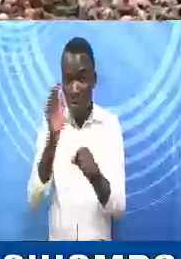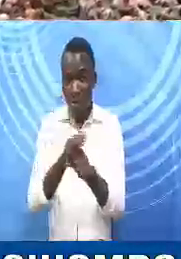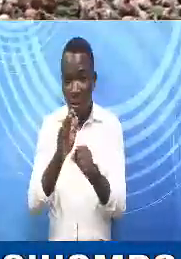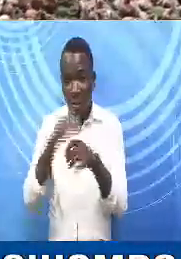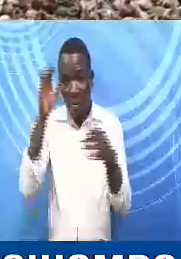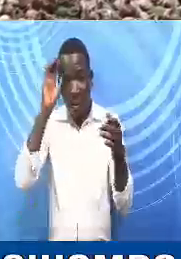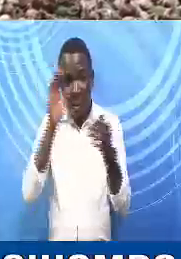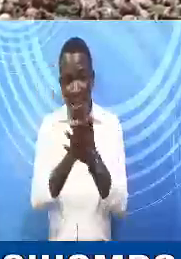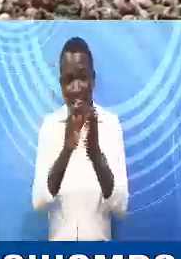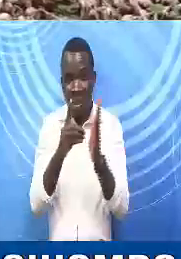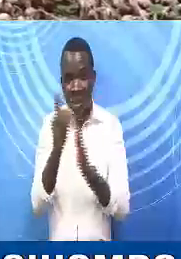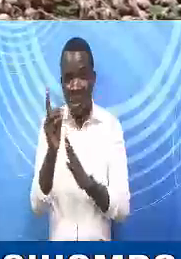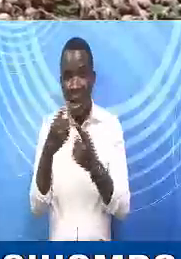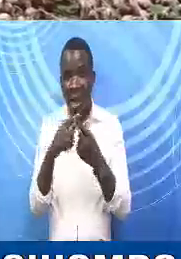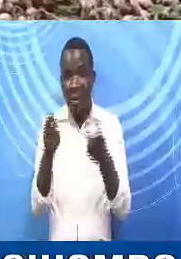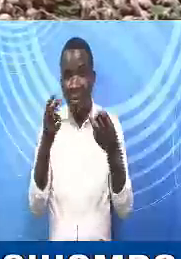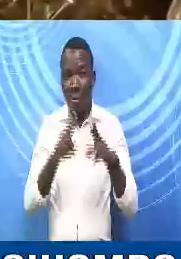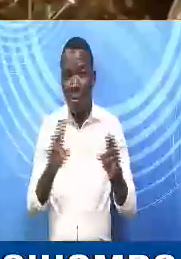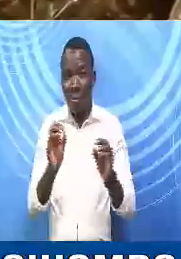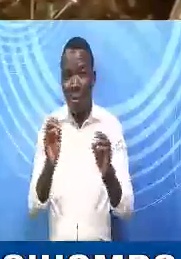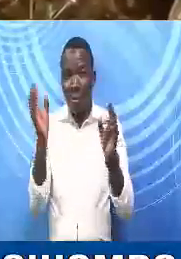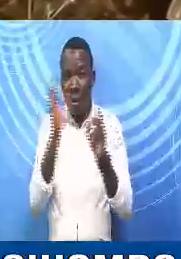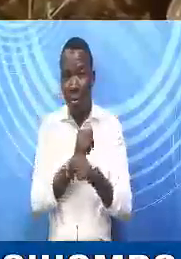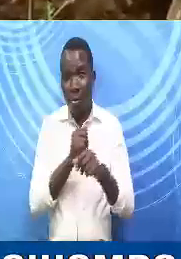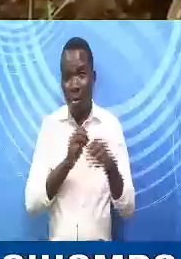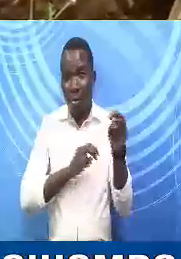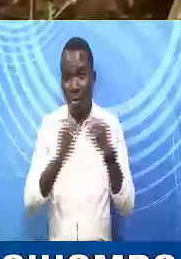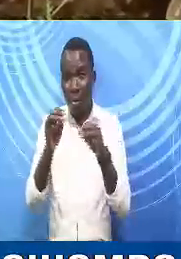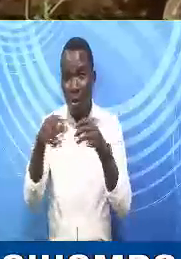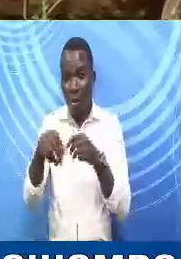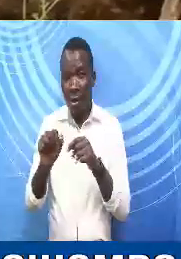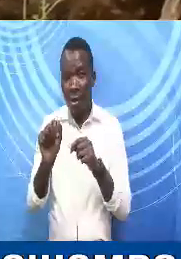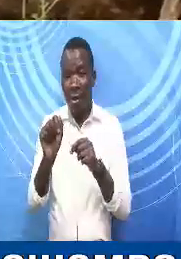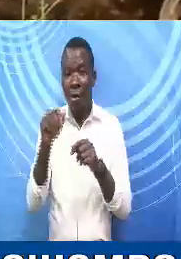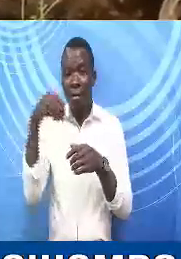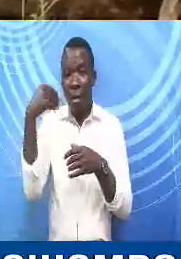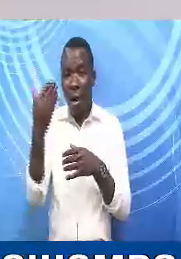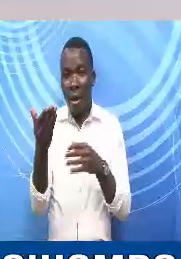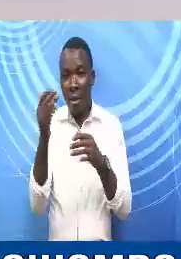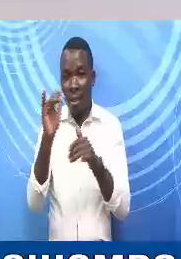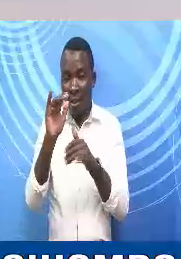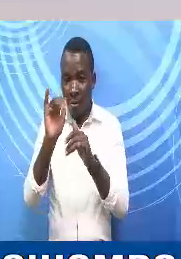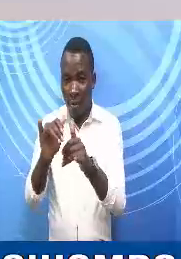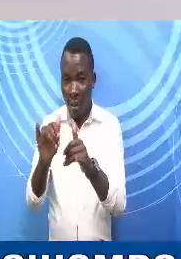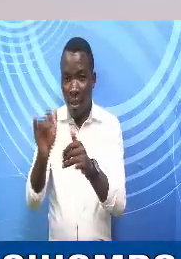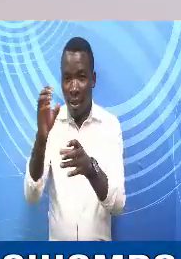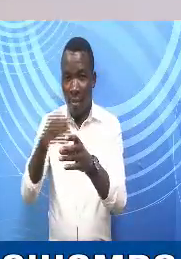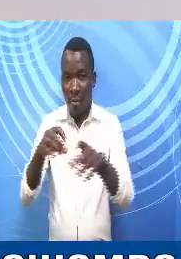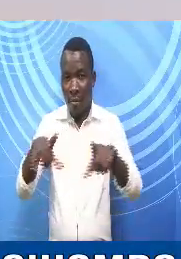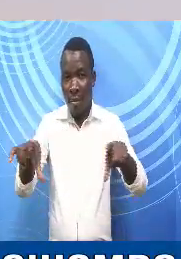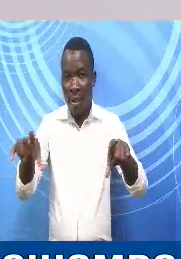ariko ngo siko byagenze. None ngo babuze isoko ry'umusaruro wabo w'ibitunguru, bamwe bahitamo kubirekera mu mirima. Nari narashoyemo